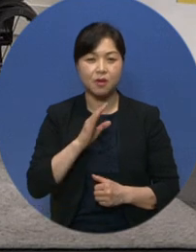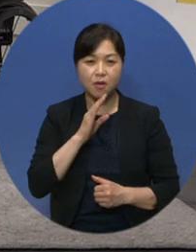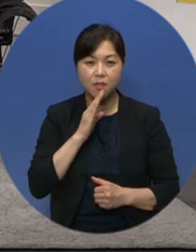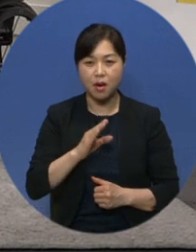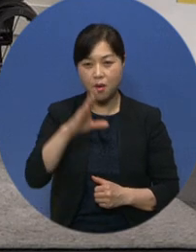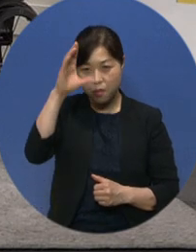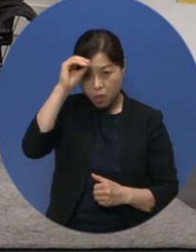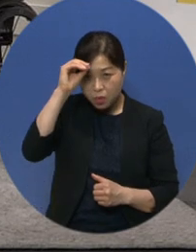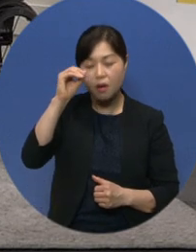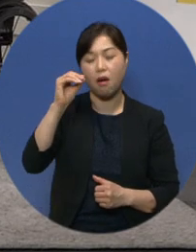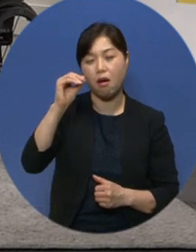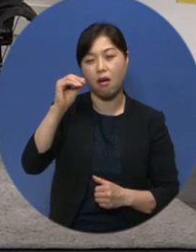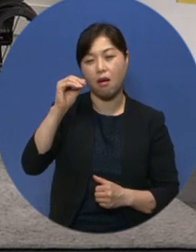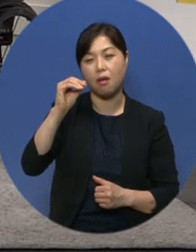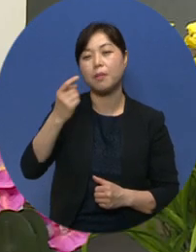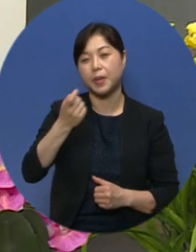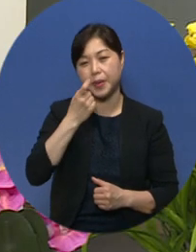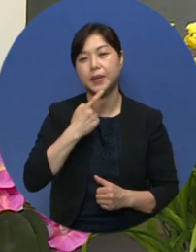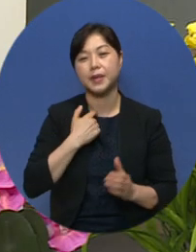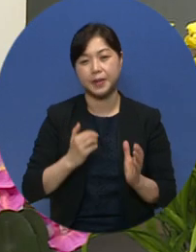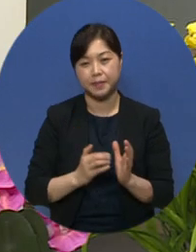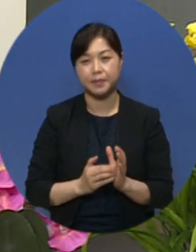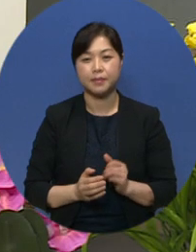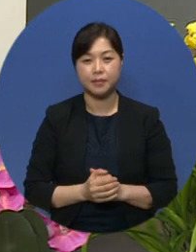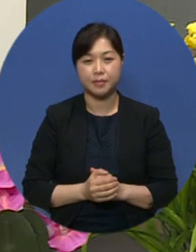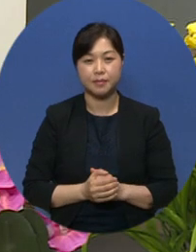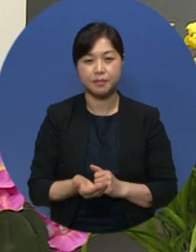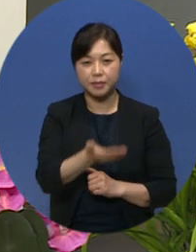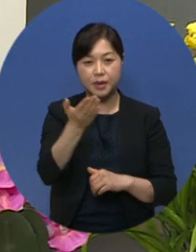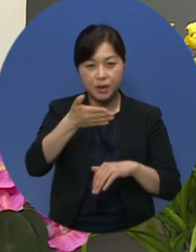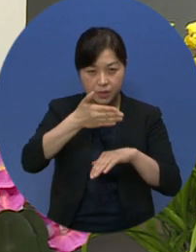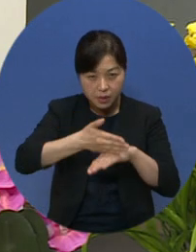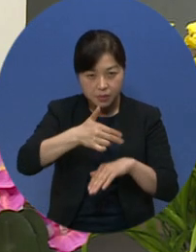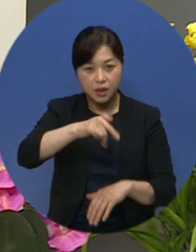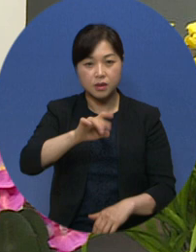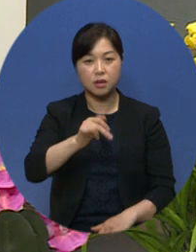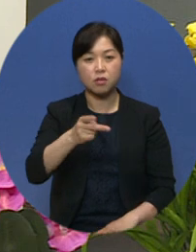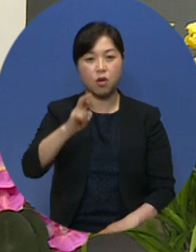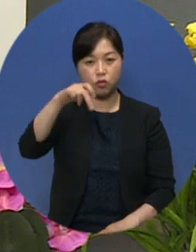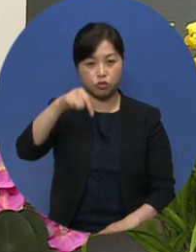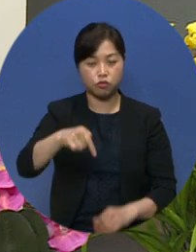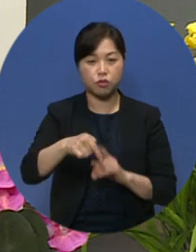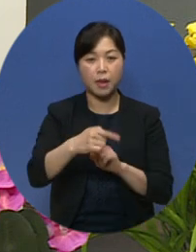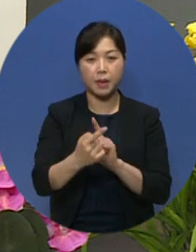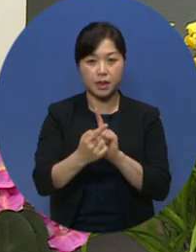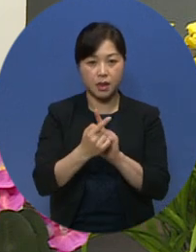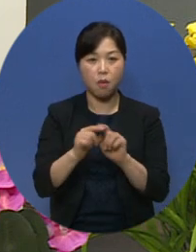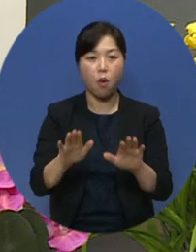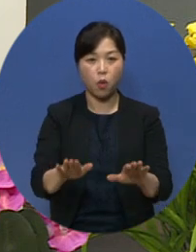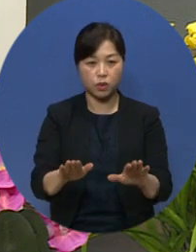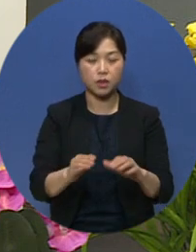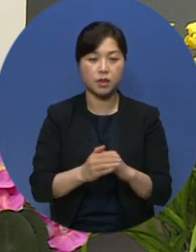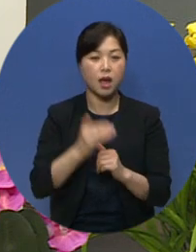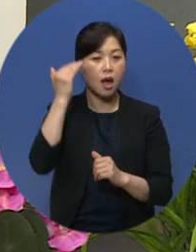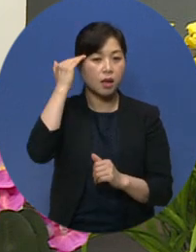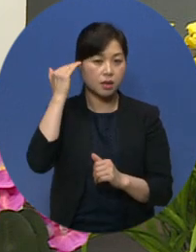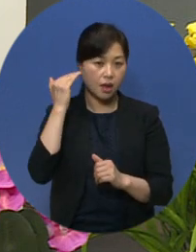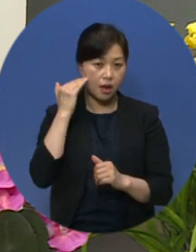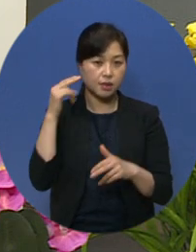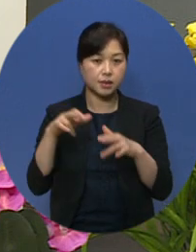된 것 같습니다 4 여러분 감사합니다 에 정경수 의 만남의 오늘은 에